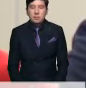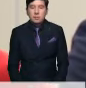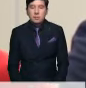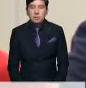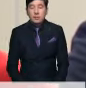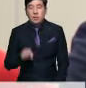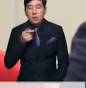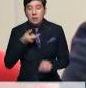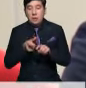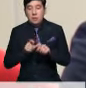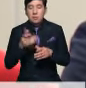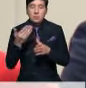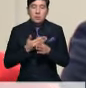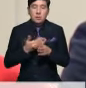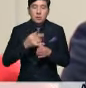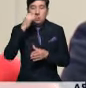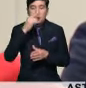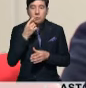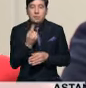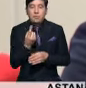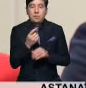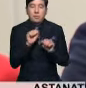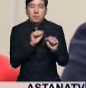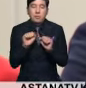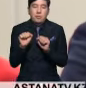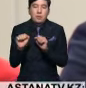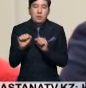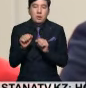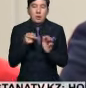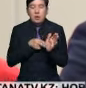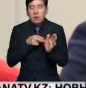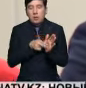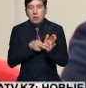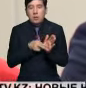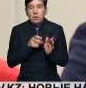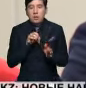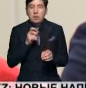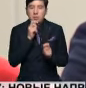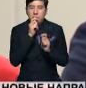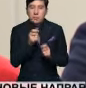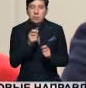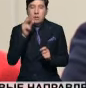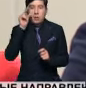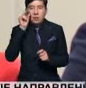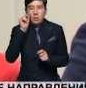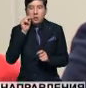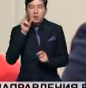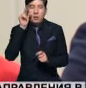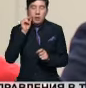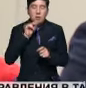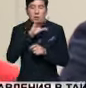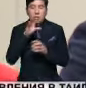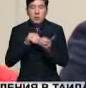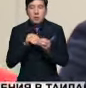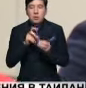Это поможет Казахстану улучшить в первую очередь безопасность железнодорожного транспорта. Второе, мы подарили цифровой элемент цифровой системы. Это